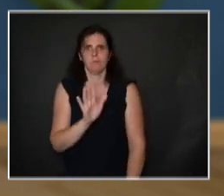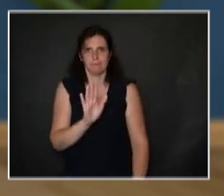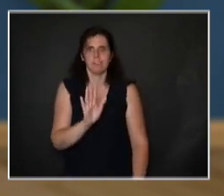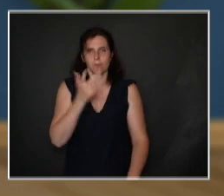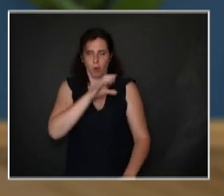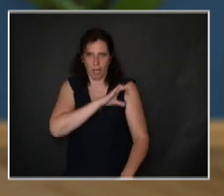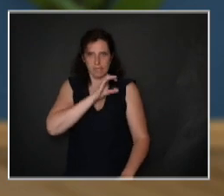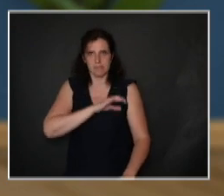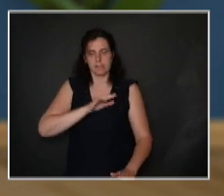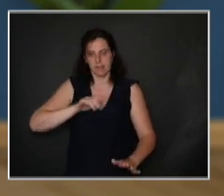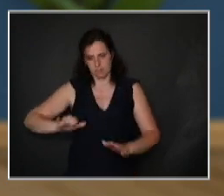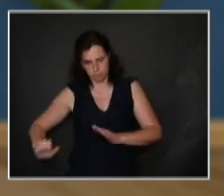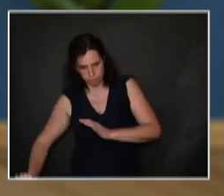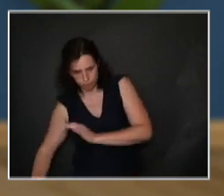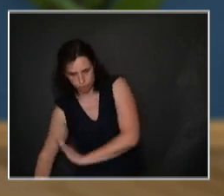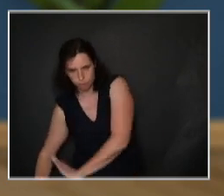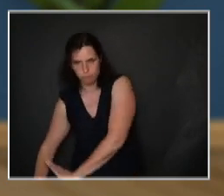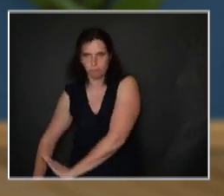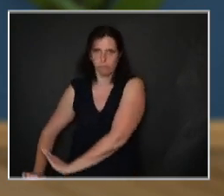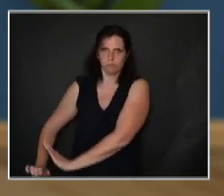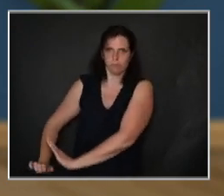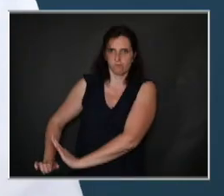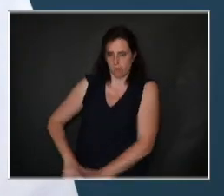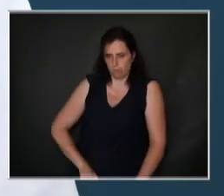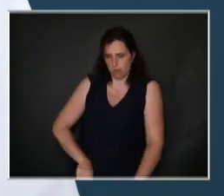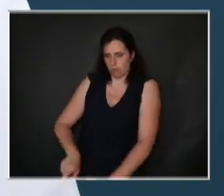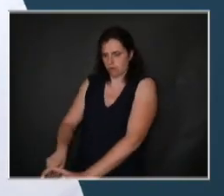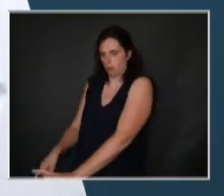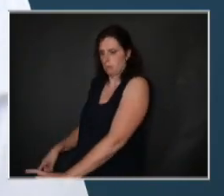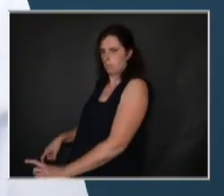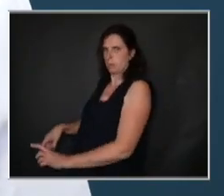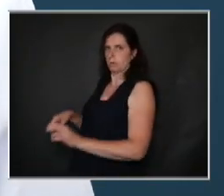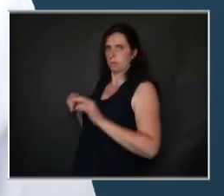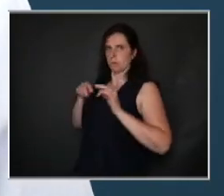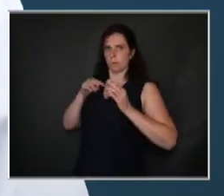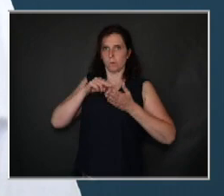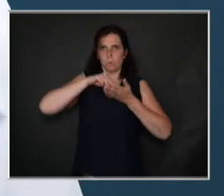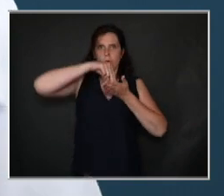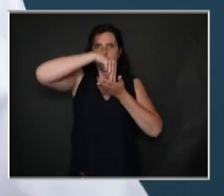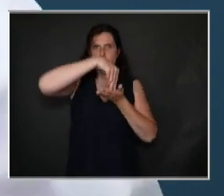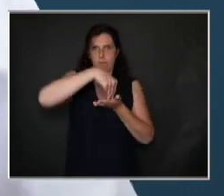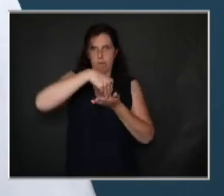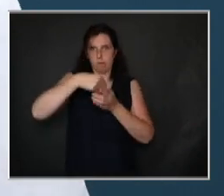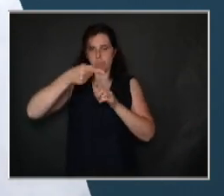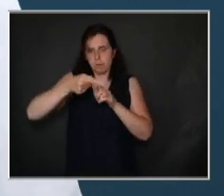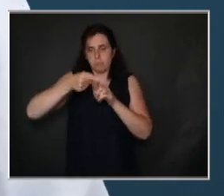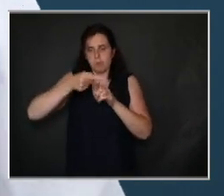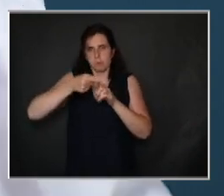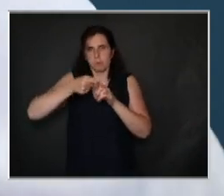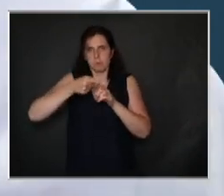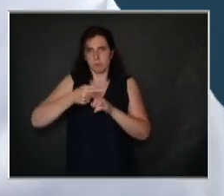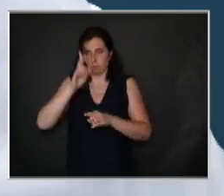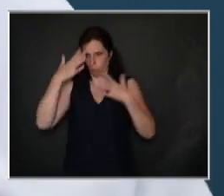essayer de se lever en s'aidant des membres, en faisant basculer d'abord les jambes, puis après en se levant. De façon très progressive, parce qu'on est